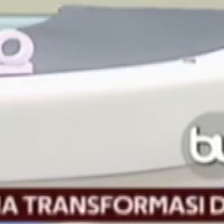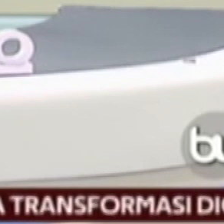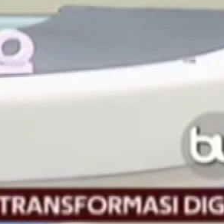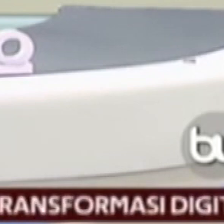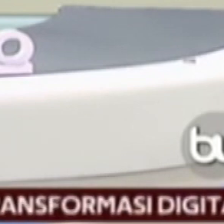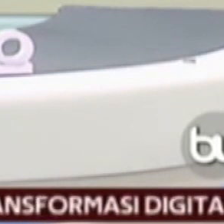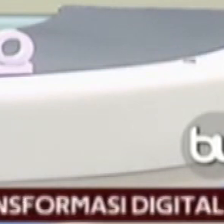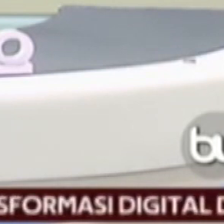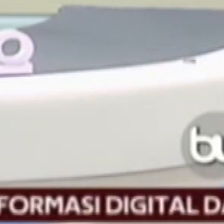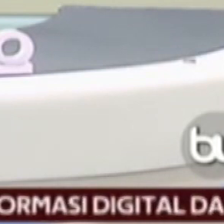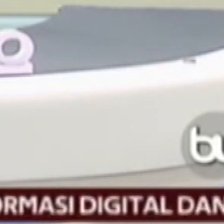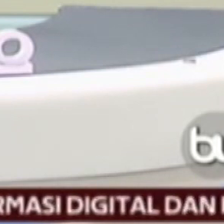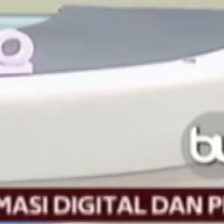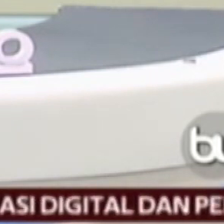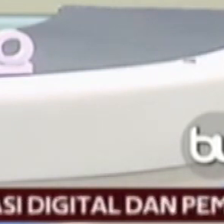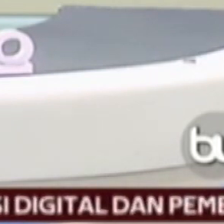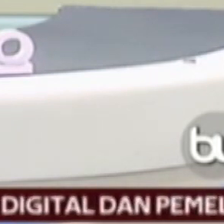adalah tahun